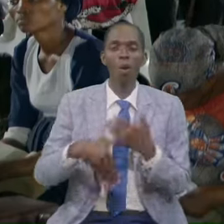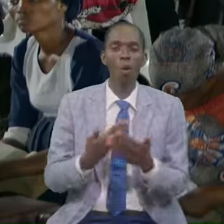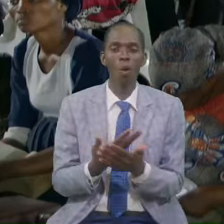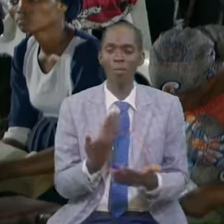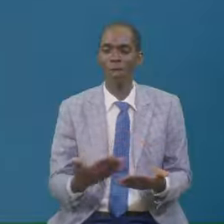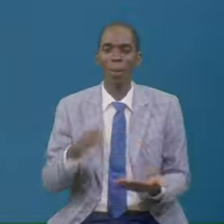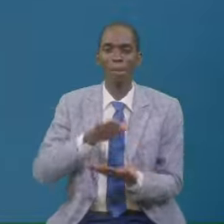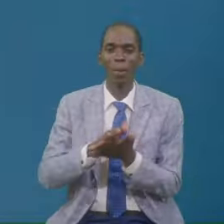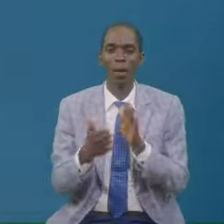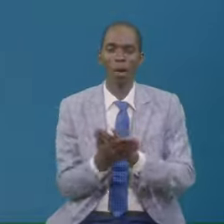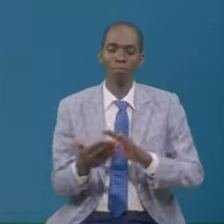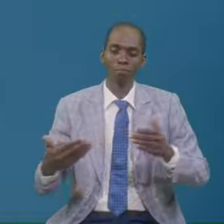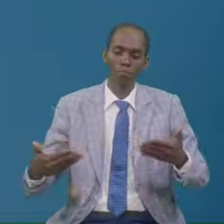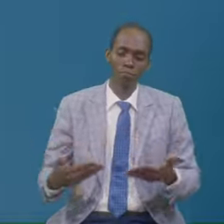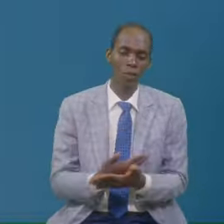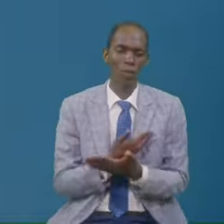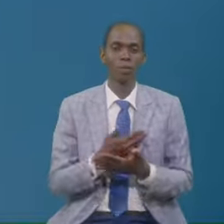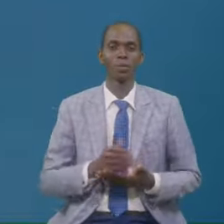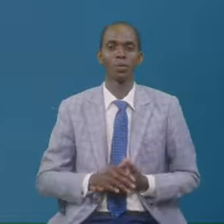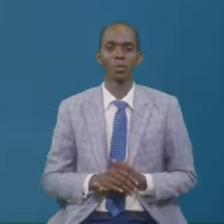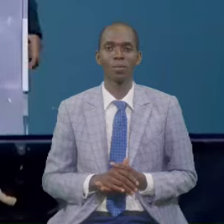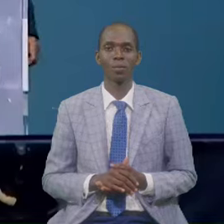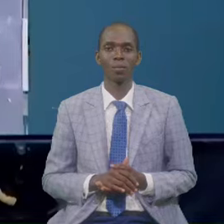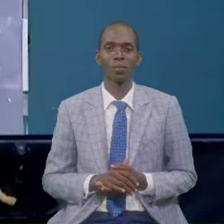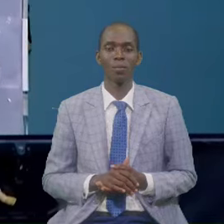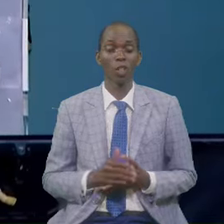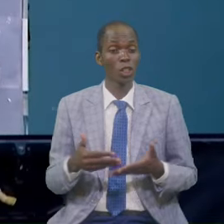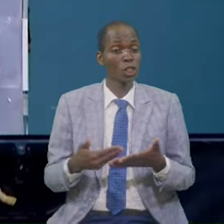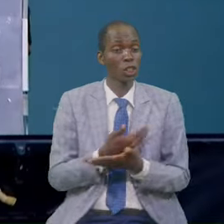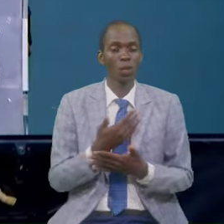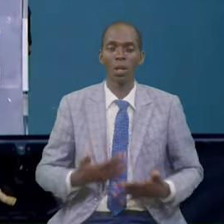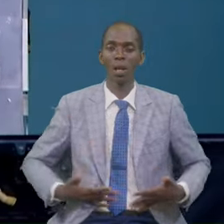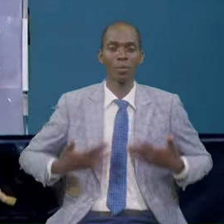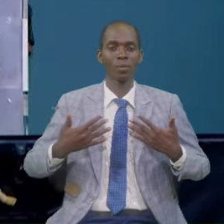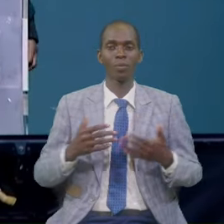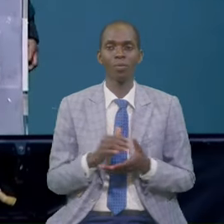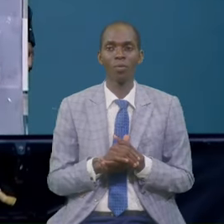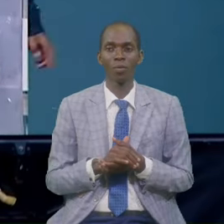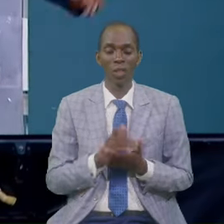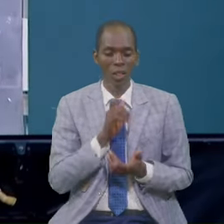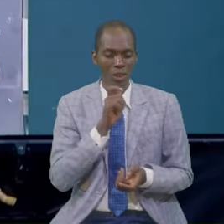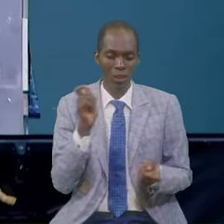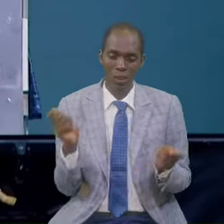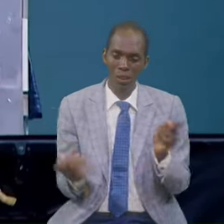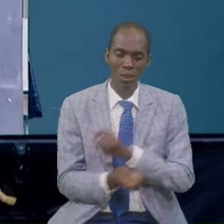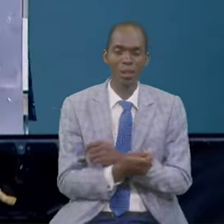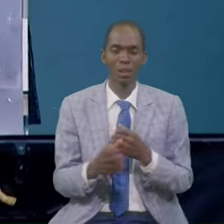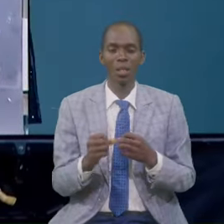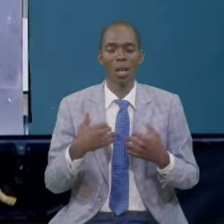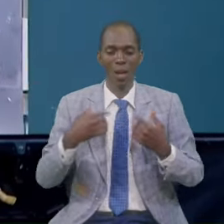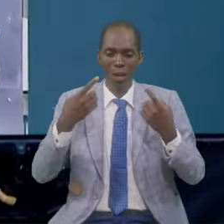ఇదిగో సమస్తమును నూతనమయ్యాయి. New life, నూతన జీవితం. Transformation has taken place,